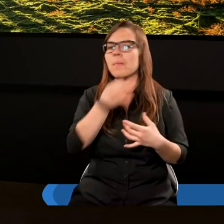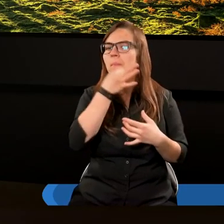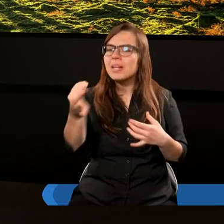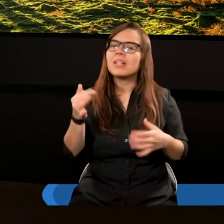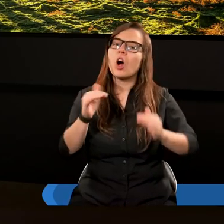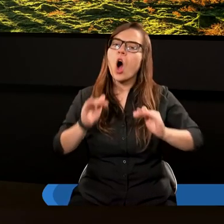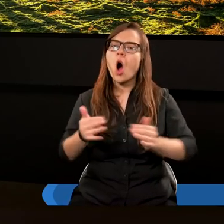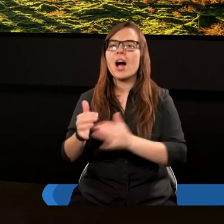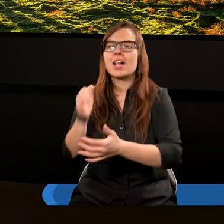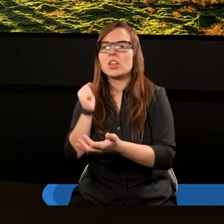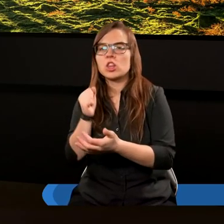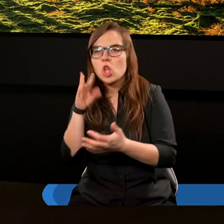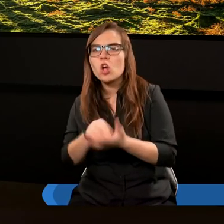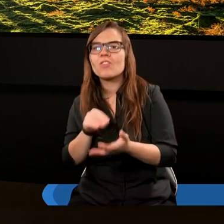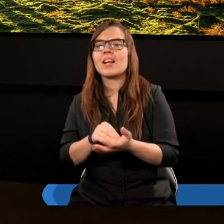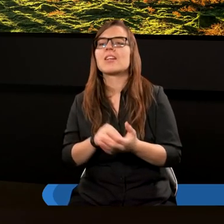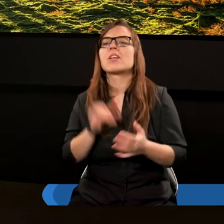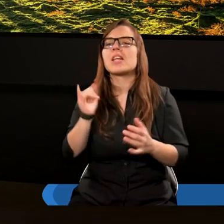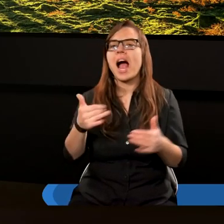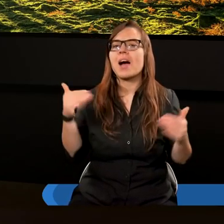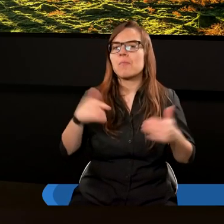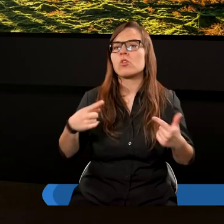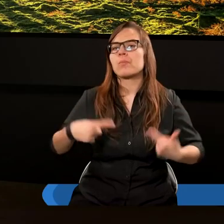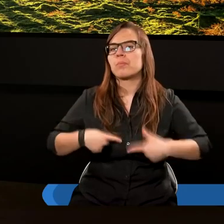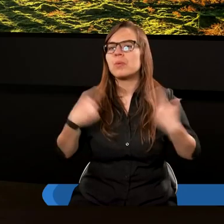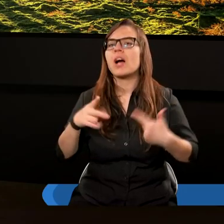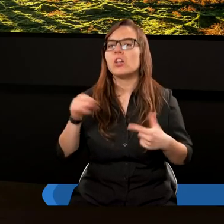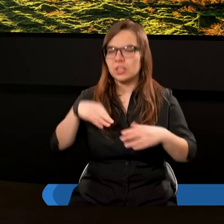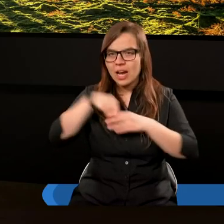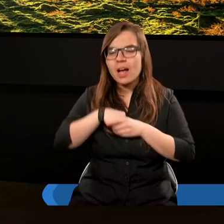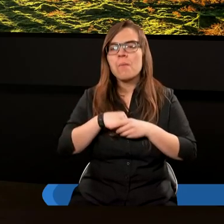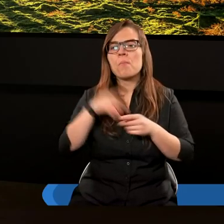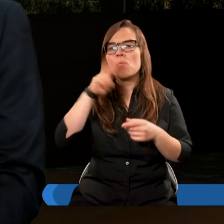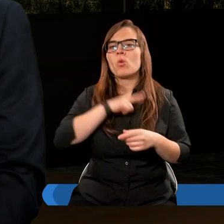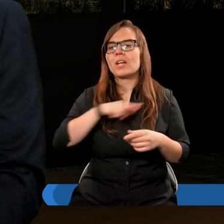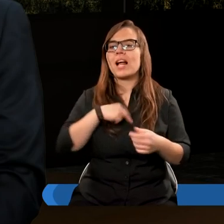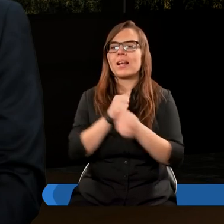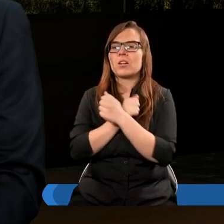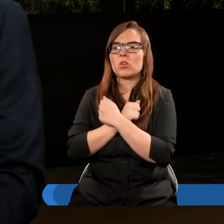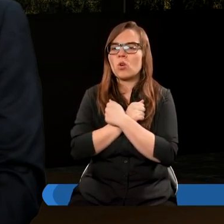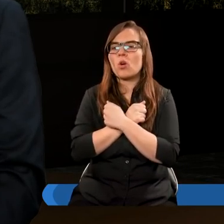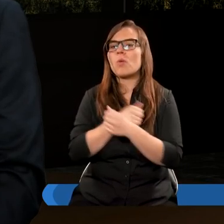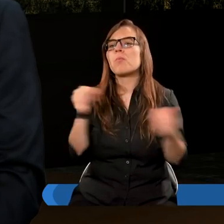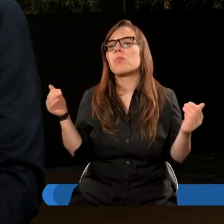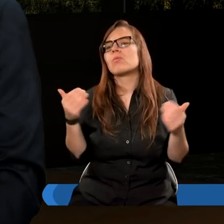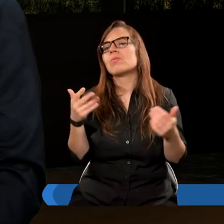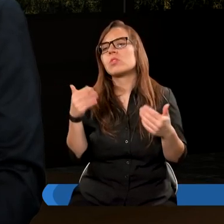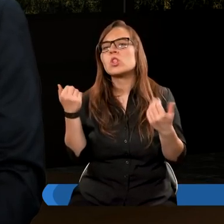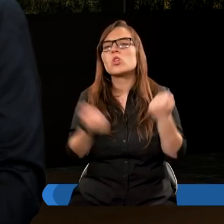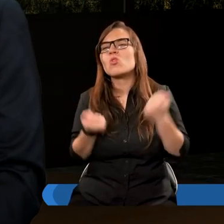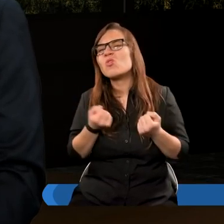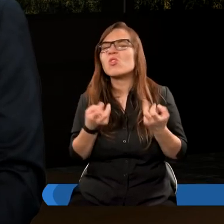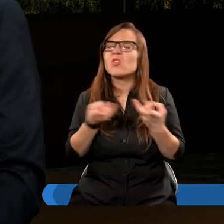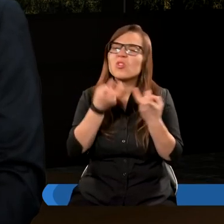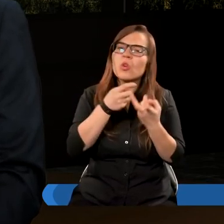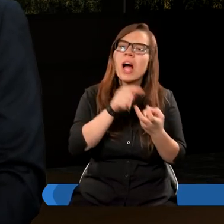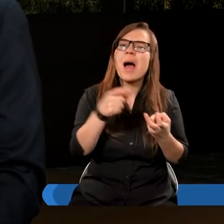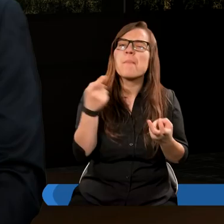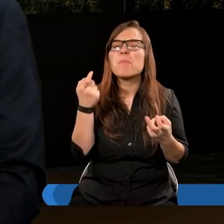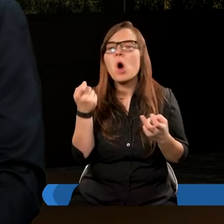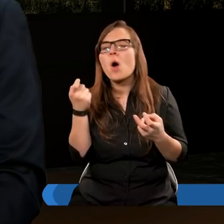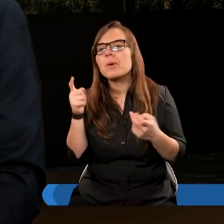konkretne doświadczenia. W jaki sposób my się przekonaliśmy o tym, że Bóg nas kocha? Próżno byłoby szukać takiego momentu,